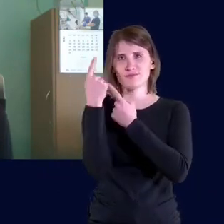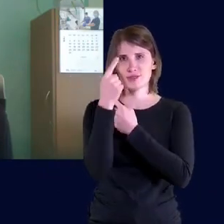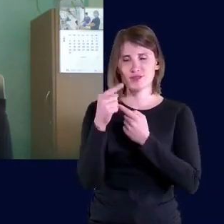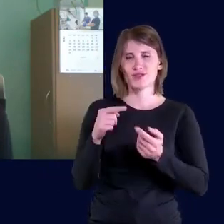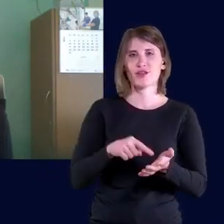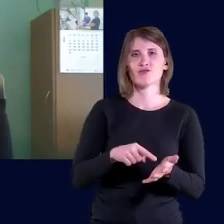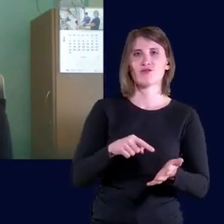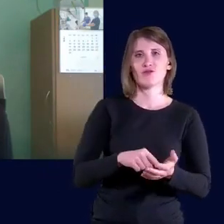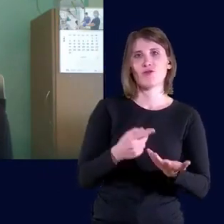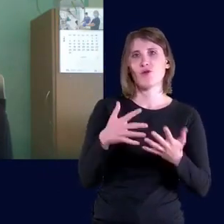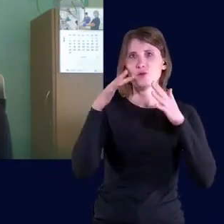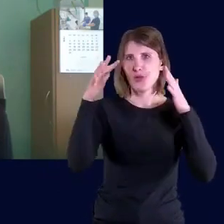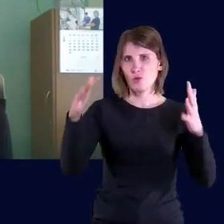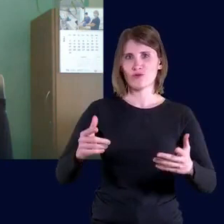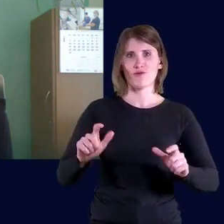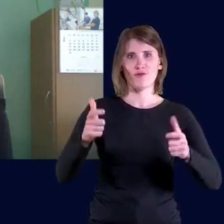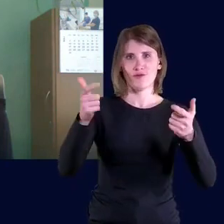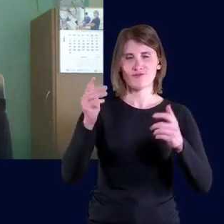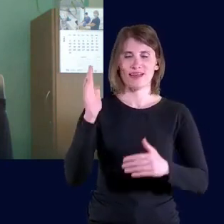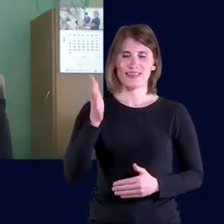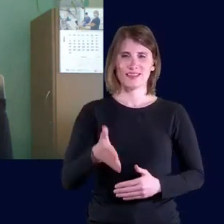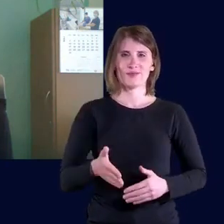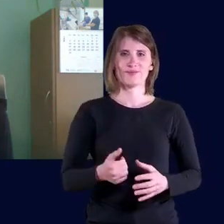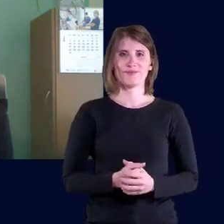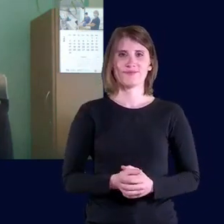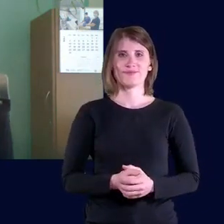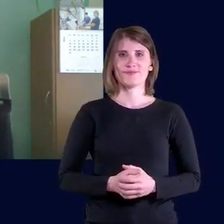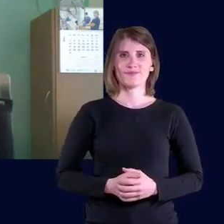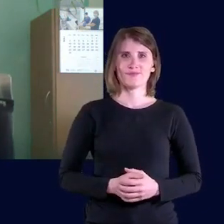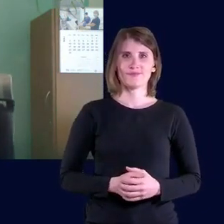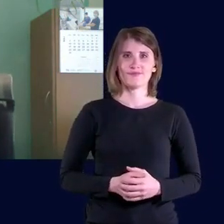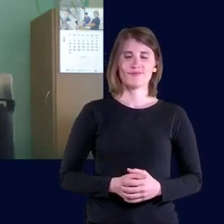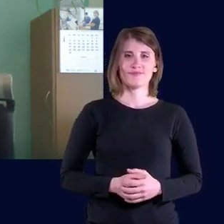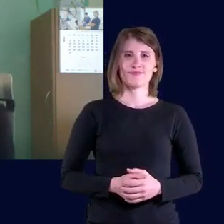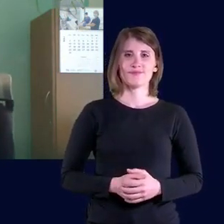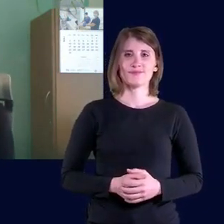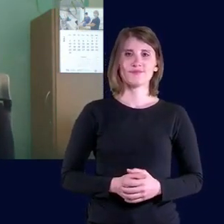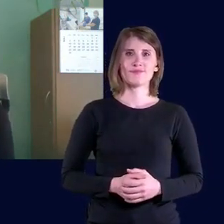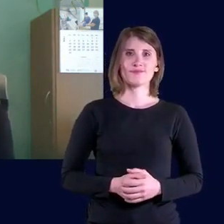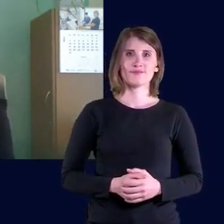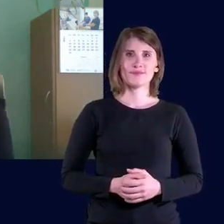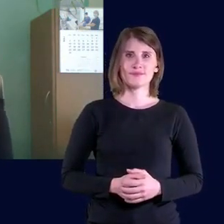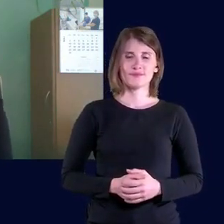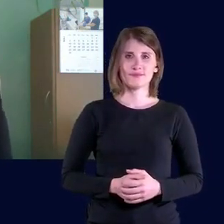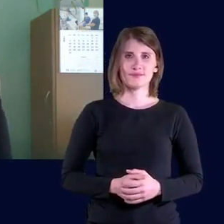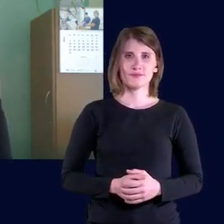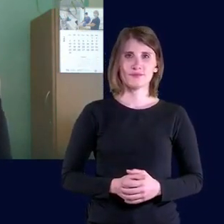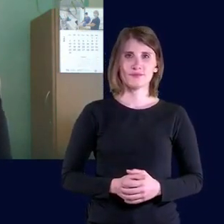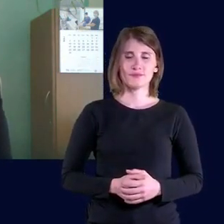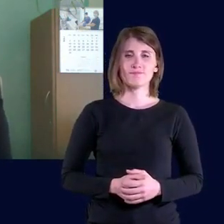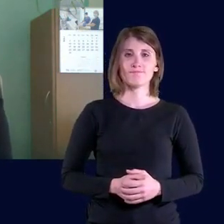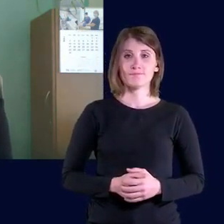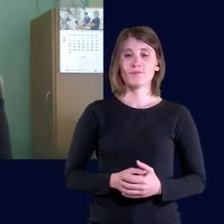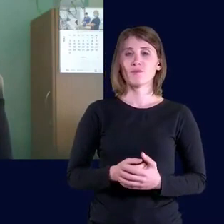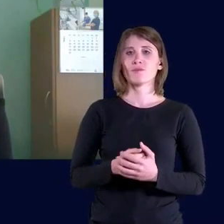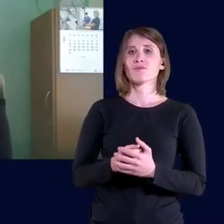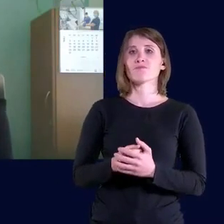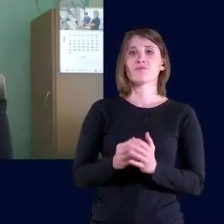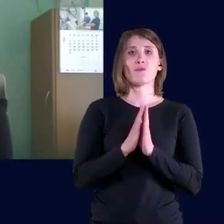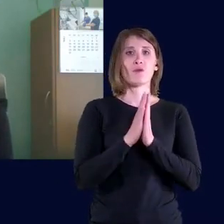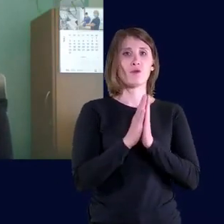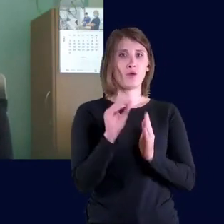że że to dużo będzie działo tak to widzę w takim razie poproszę jeszcze